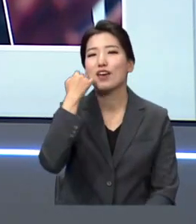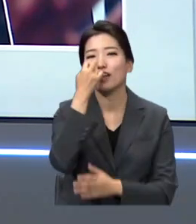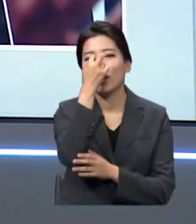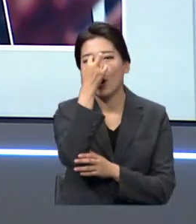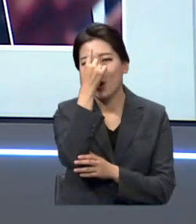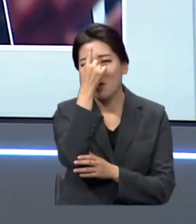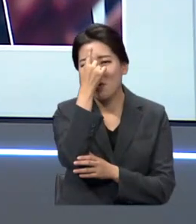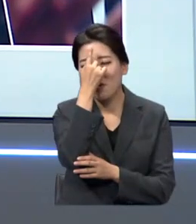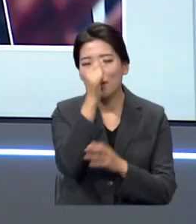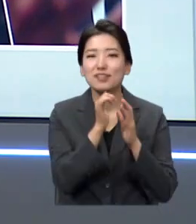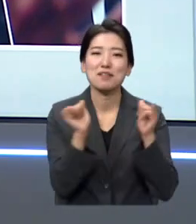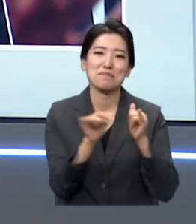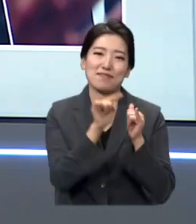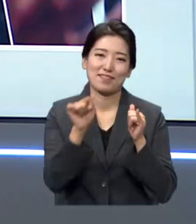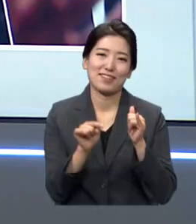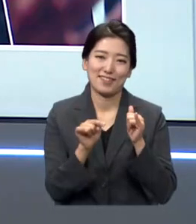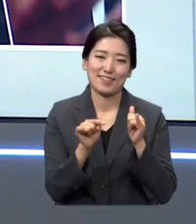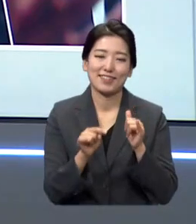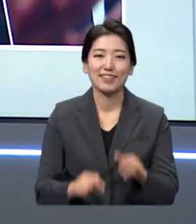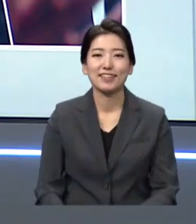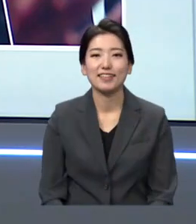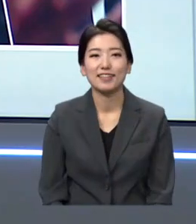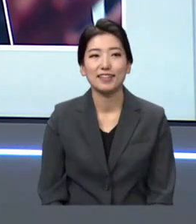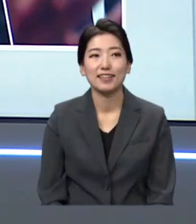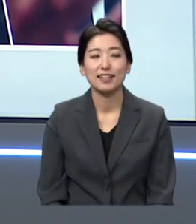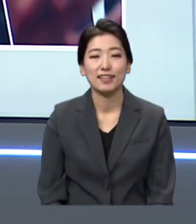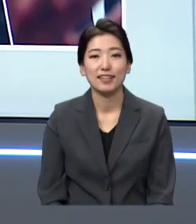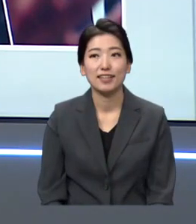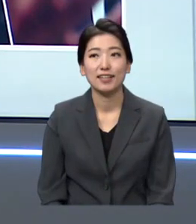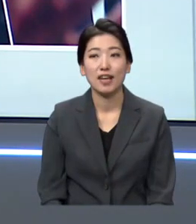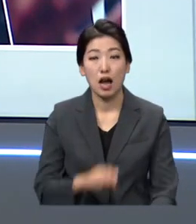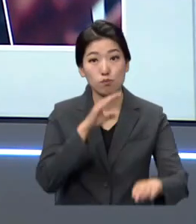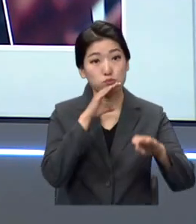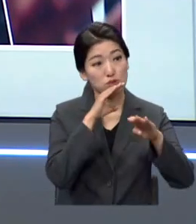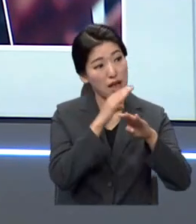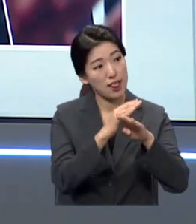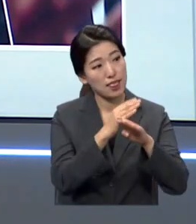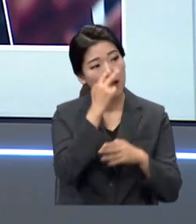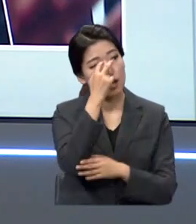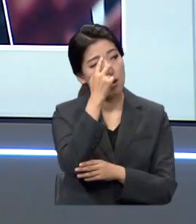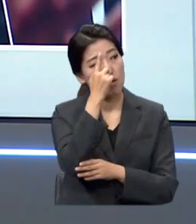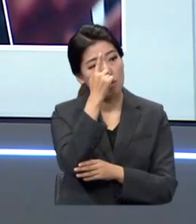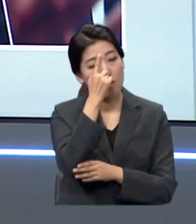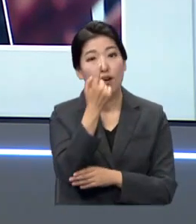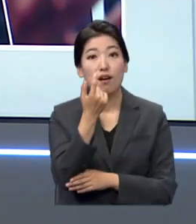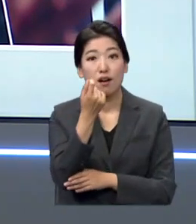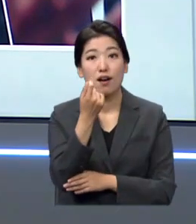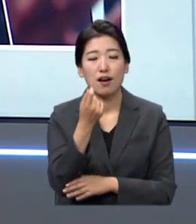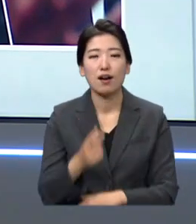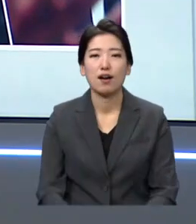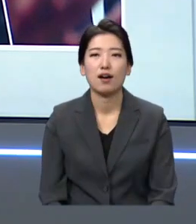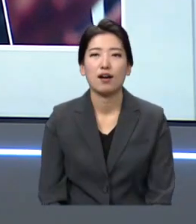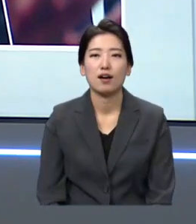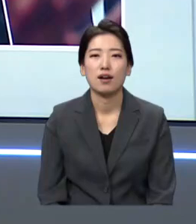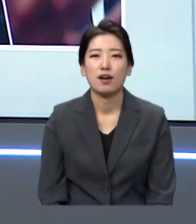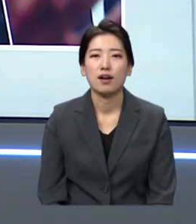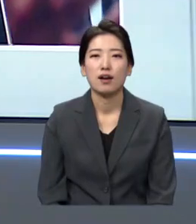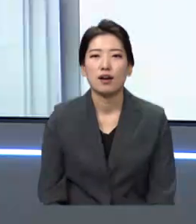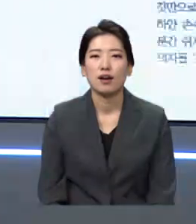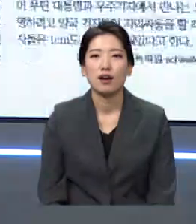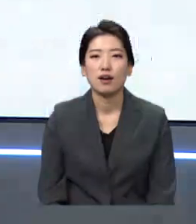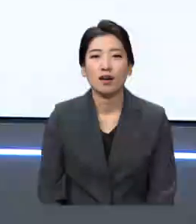주인공입니다요 사람들 북한의 어떤 뭐 그 경호원들이 봐야 될까요 기사 같이